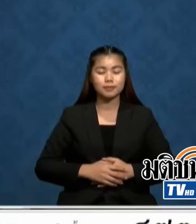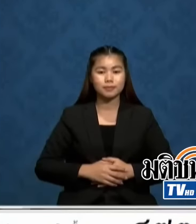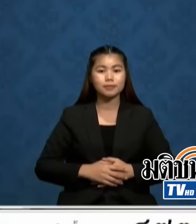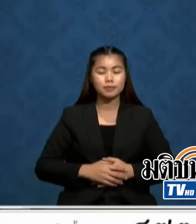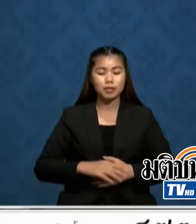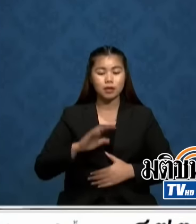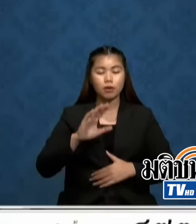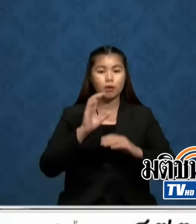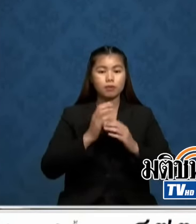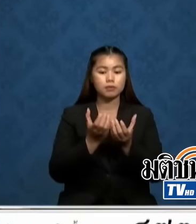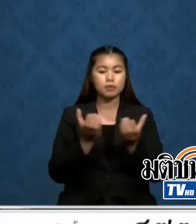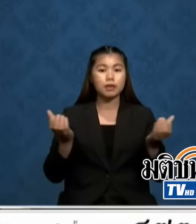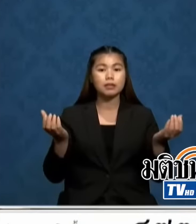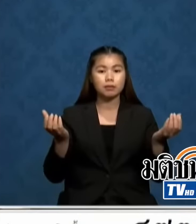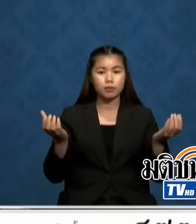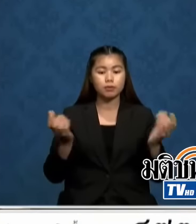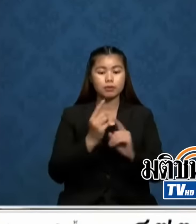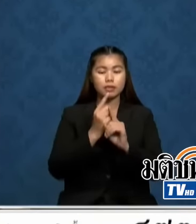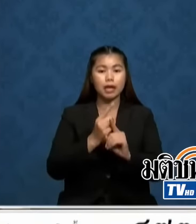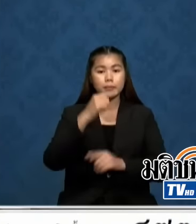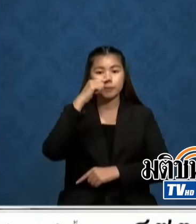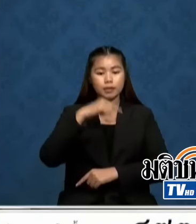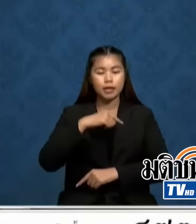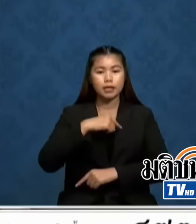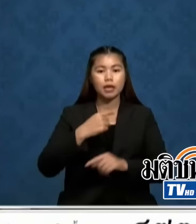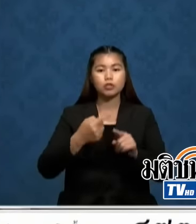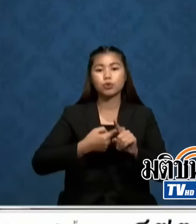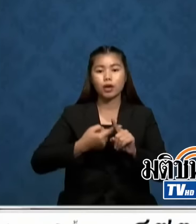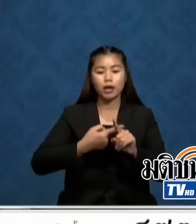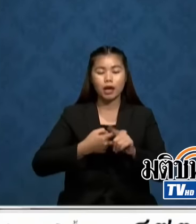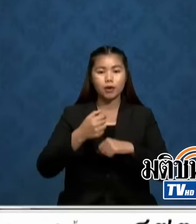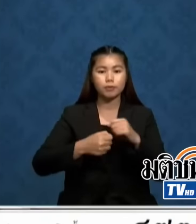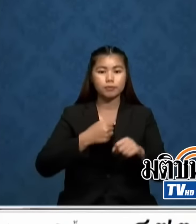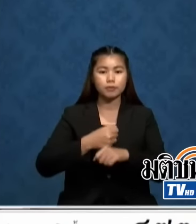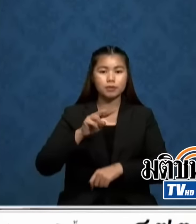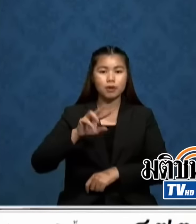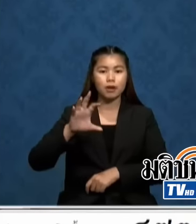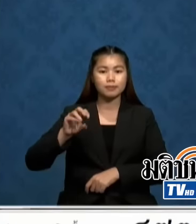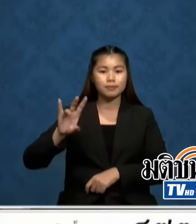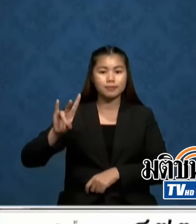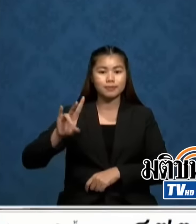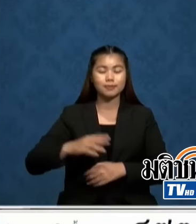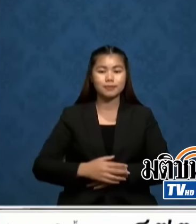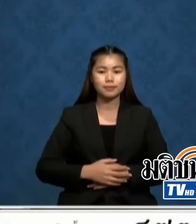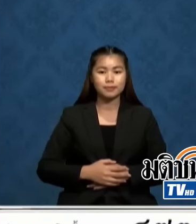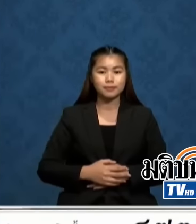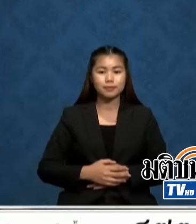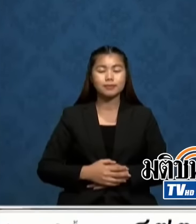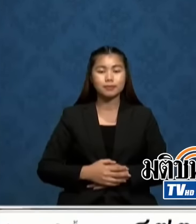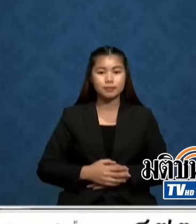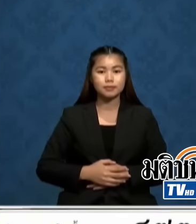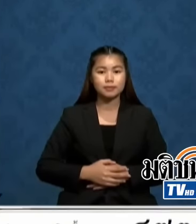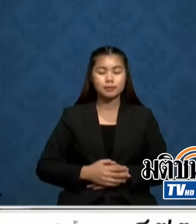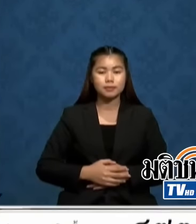ของรัฐธรรมนูญแห่งราชอาณาจักรไทยฉบับชั่วคราวพ.ศ2557เพื่อ